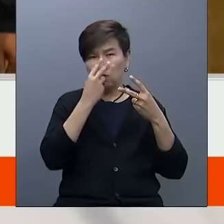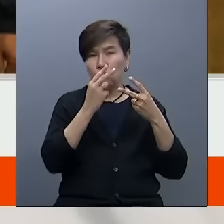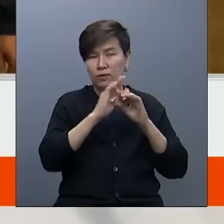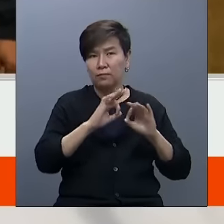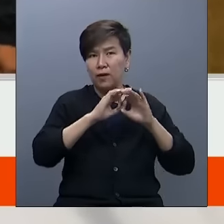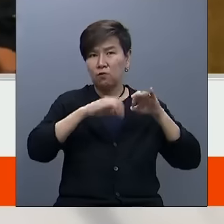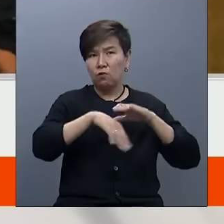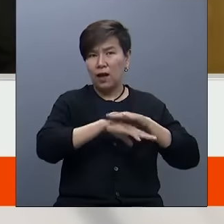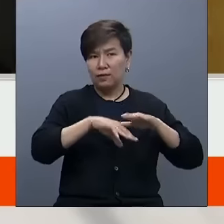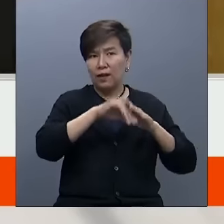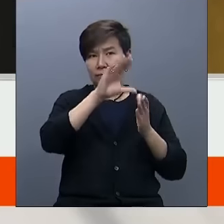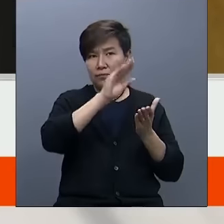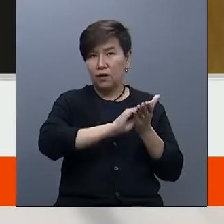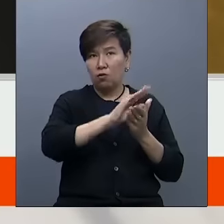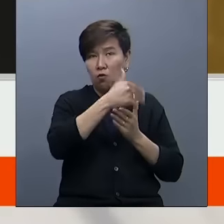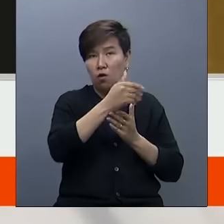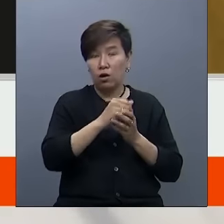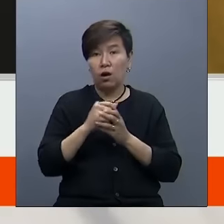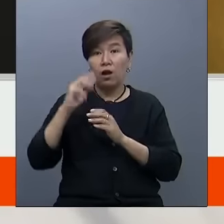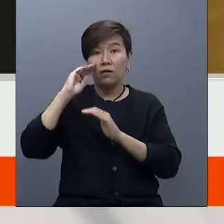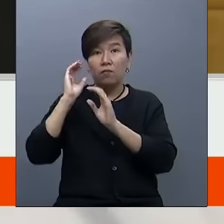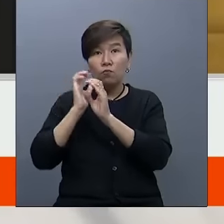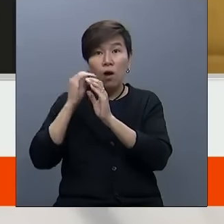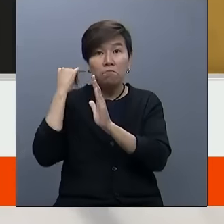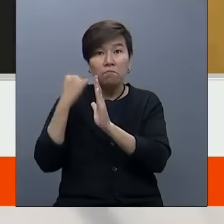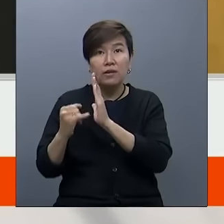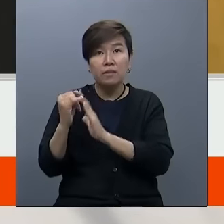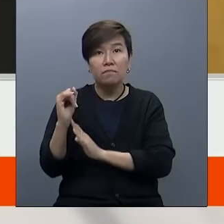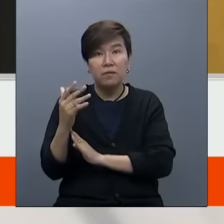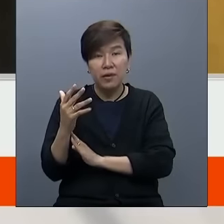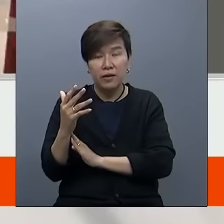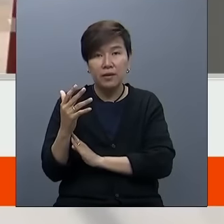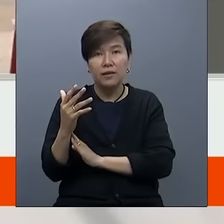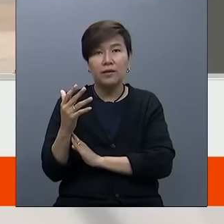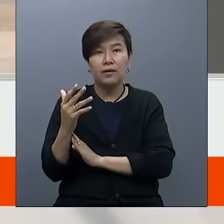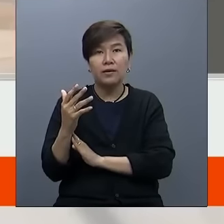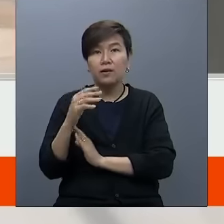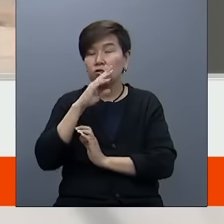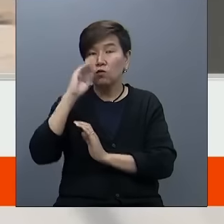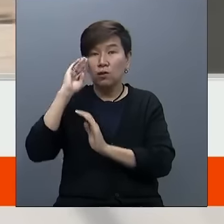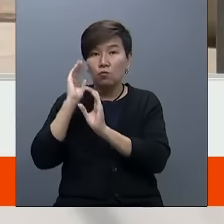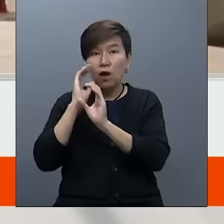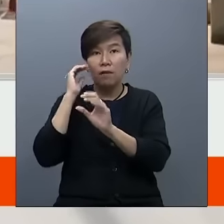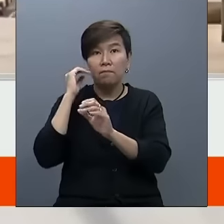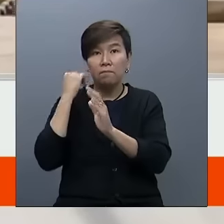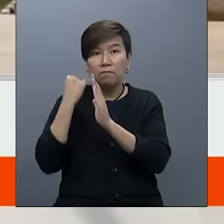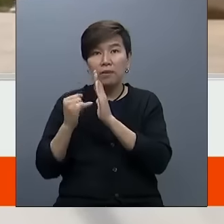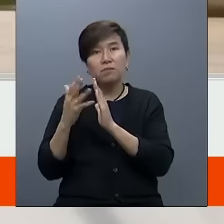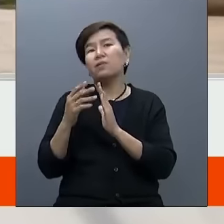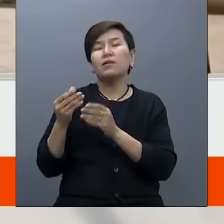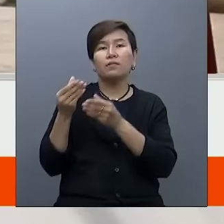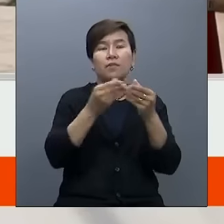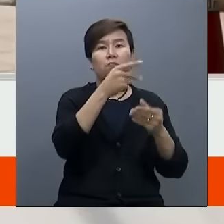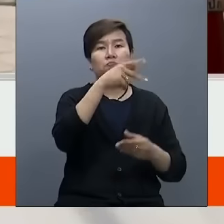าไม่มีความผิดต่อเจ้าพนักงานนะฮะถ้าเป็นอย่างนี้ก่อนคือไม่มีความผิดต่อเจ้างานเนี่ยมันก็จะไม่ต้องส่งไปปป